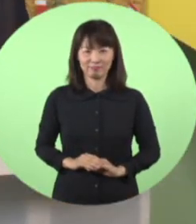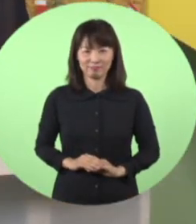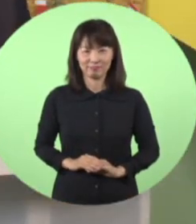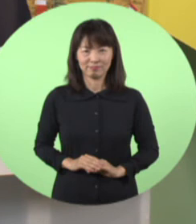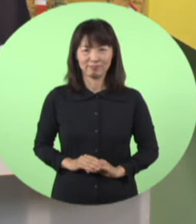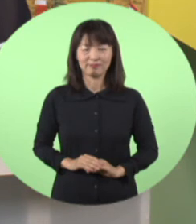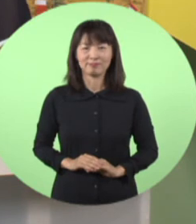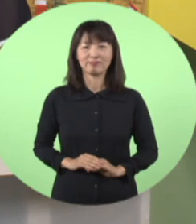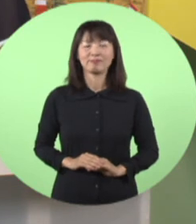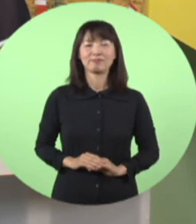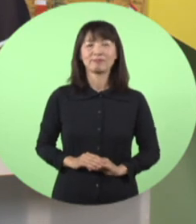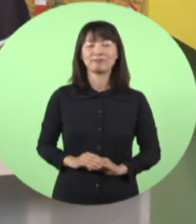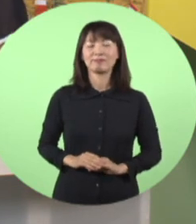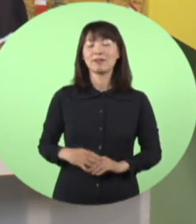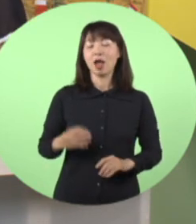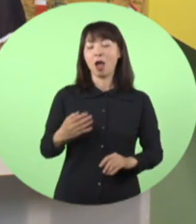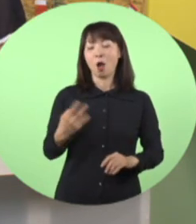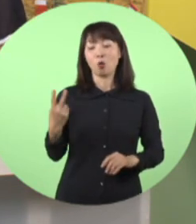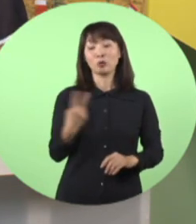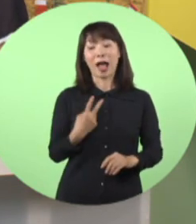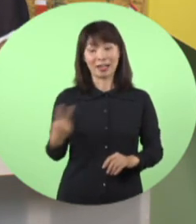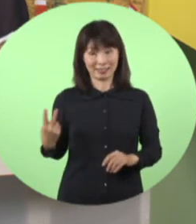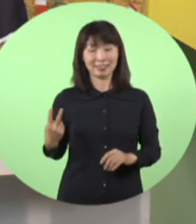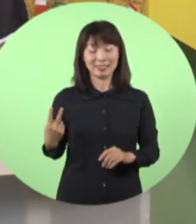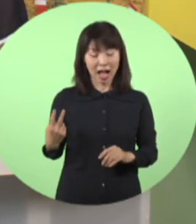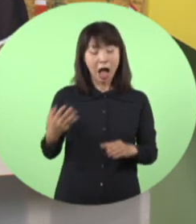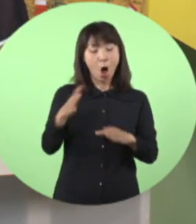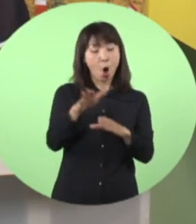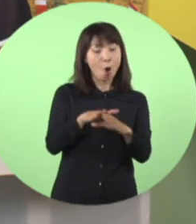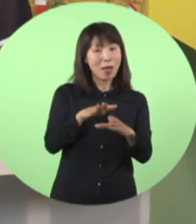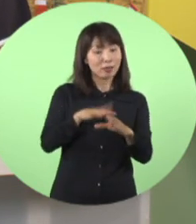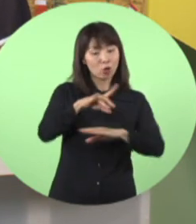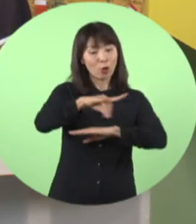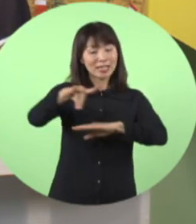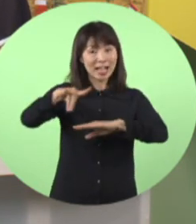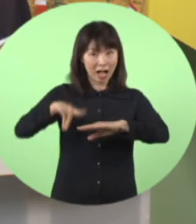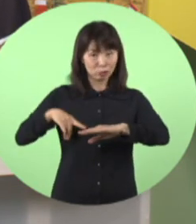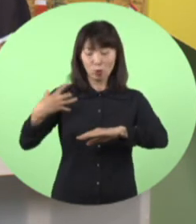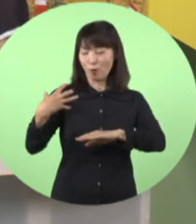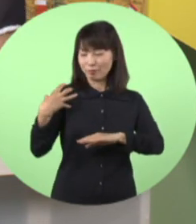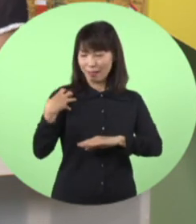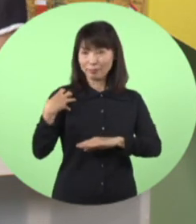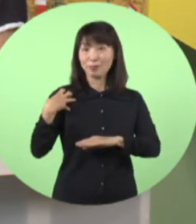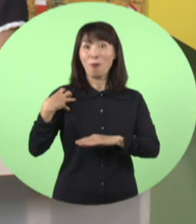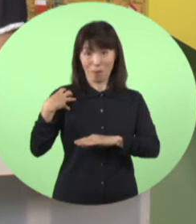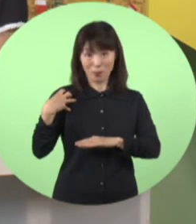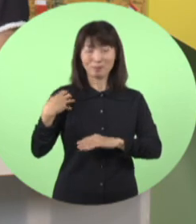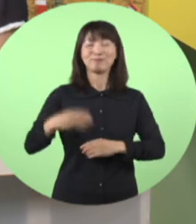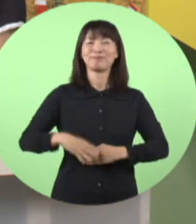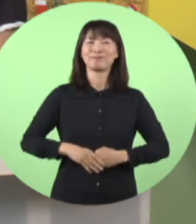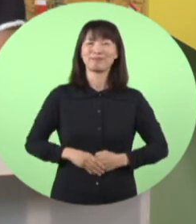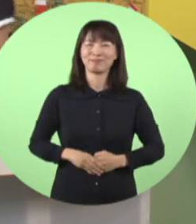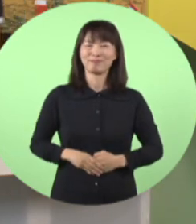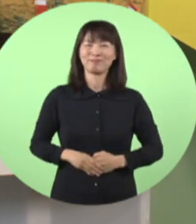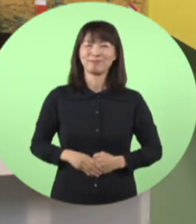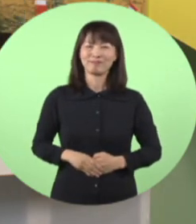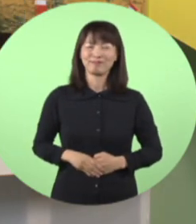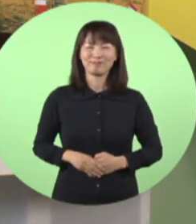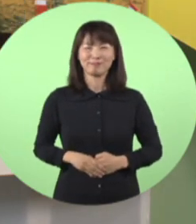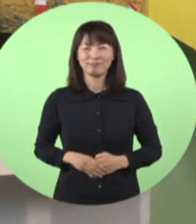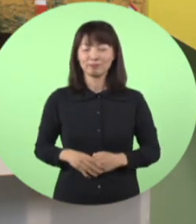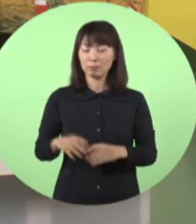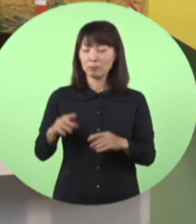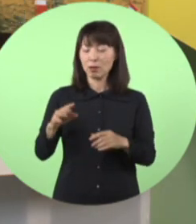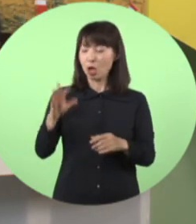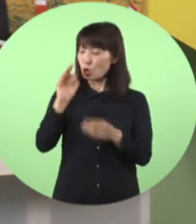さあ私たちワイワイコンビでファミリーマートのお弁当を企画することになりました。 あれ米田さんど